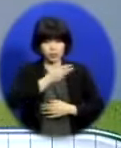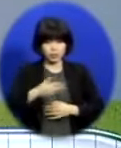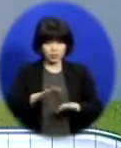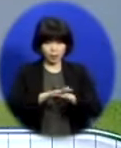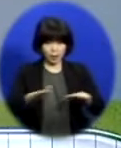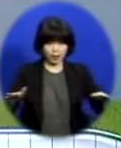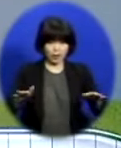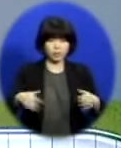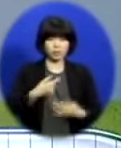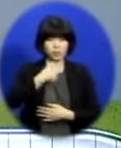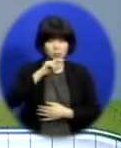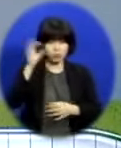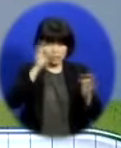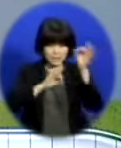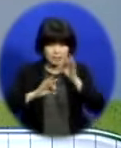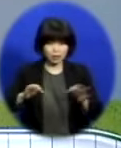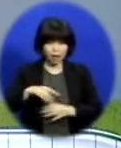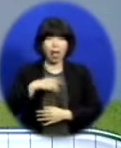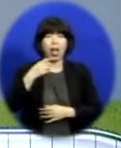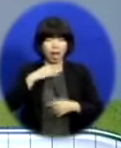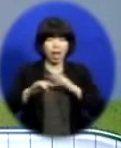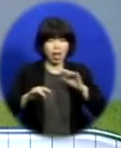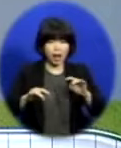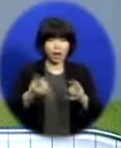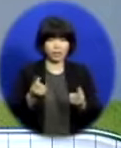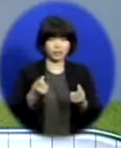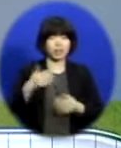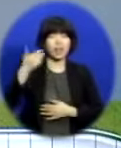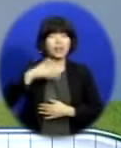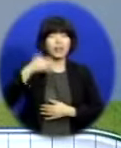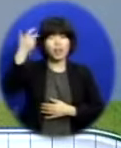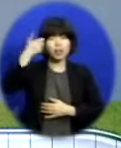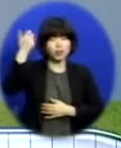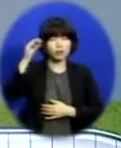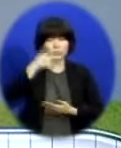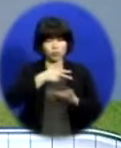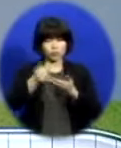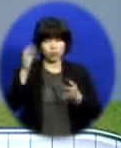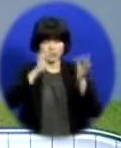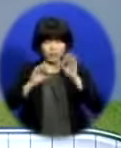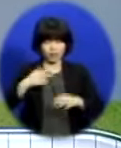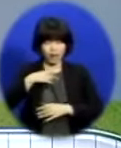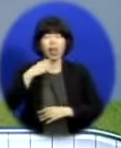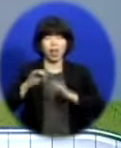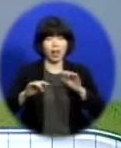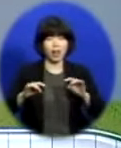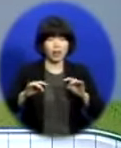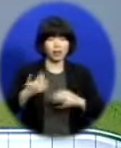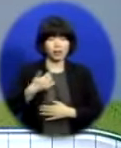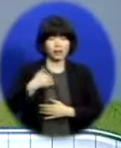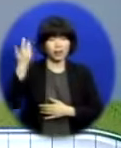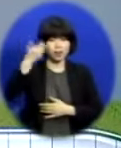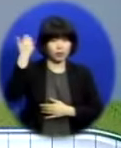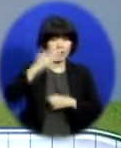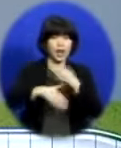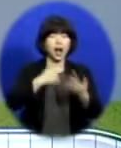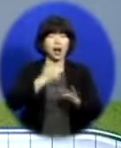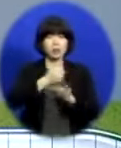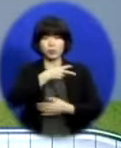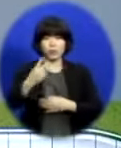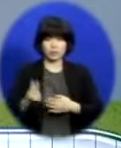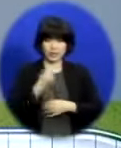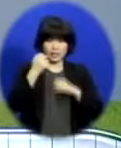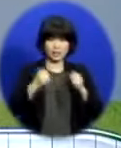바닥에서 물을 찾아 헐떡이 내 영혼이 주님을 찾아 헐떡 있니다 내 영혼이 하나님 곧